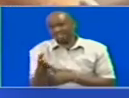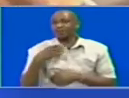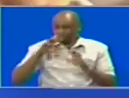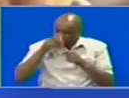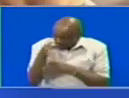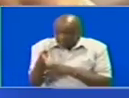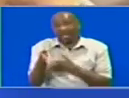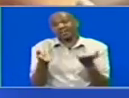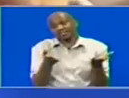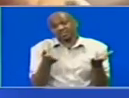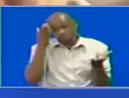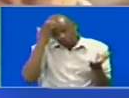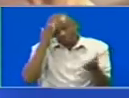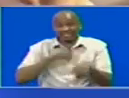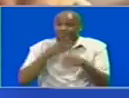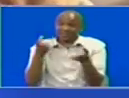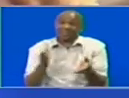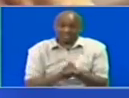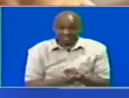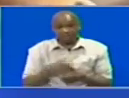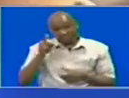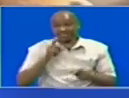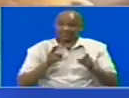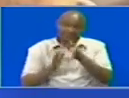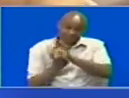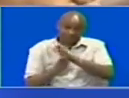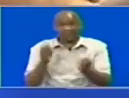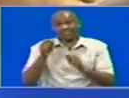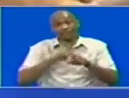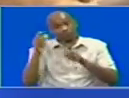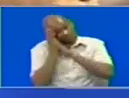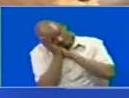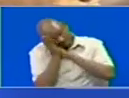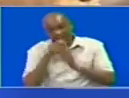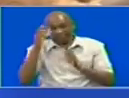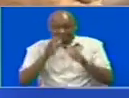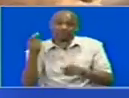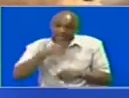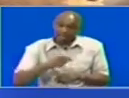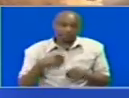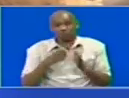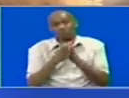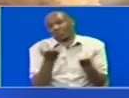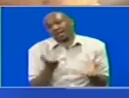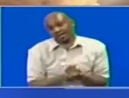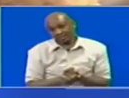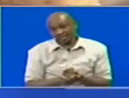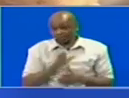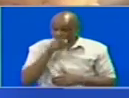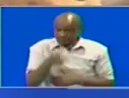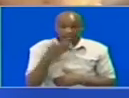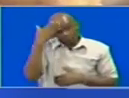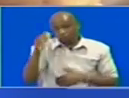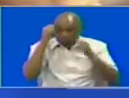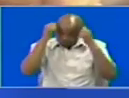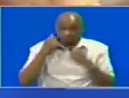nyarakati unajua ukiwa kwale kwa hiyo msafara ukienda kulala utapata mwenzako na mtaelewana. Wakati hiyo hata mambo ya